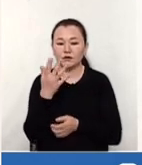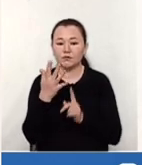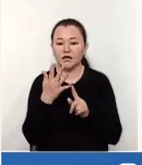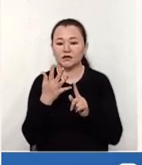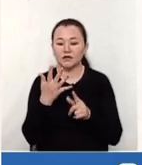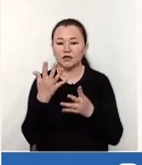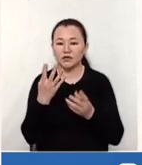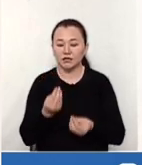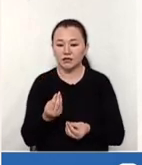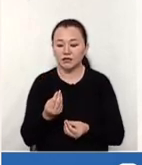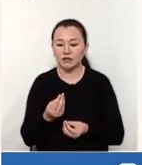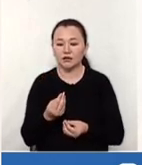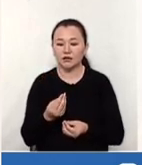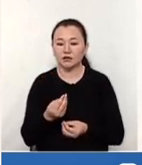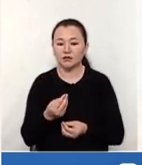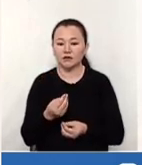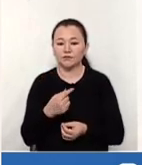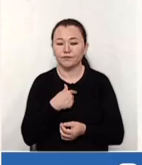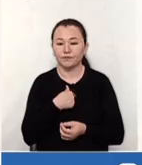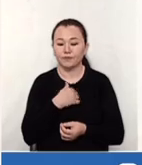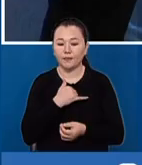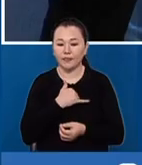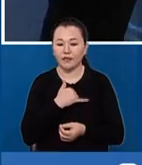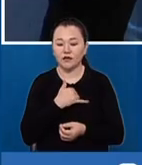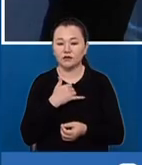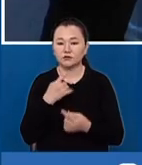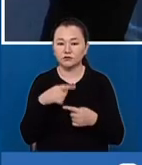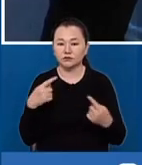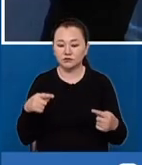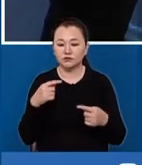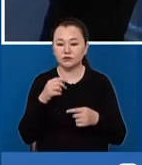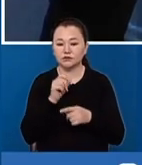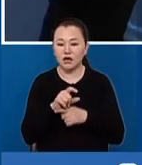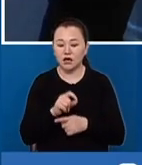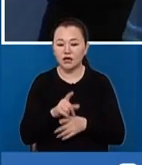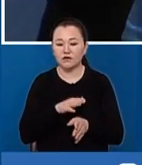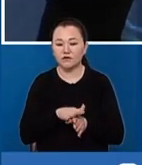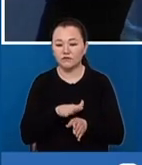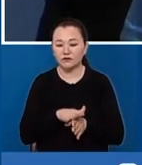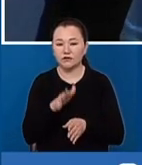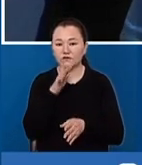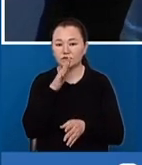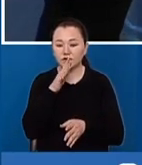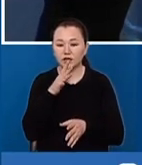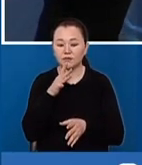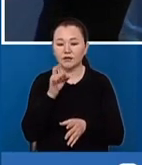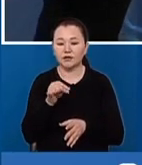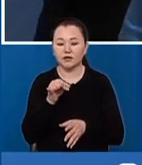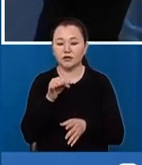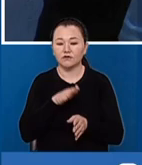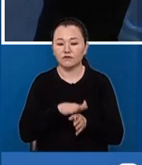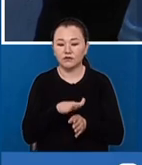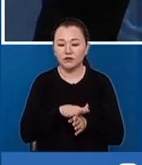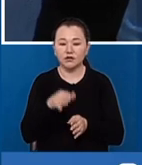күні мысалы бізде кейбір тапсырмаларды орындау мерзімі, сосын